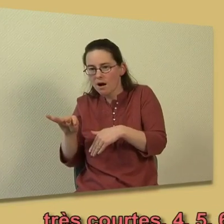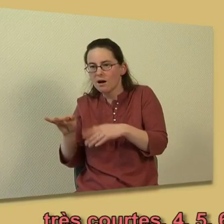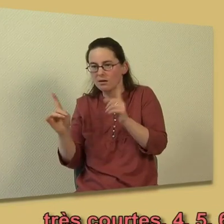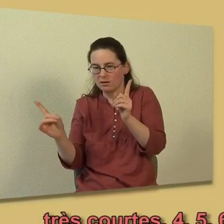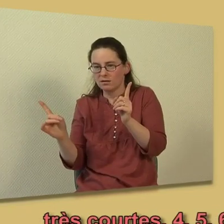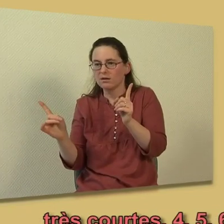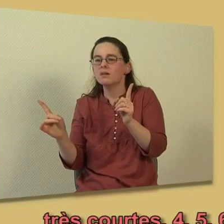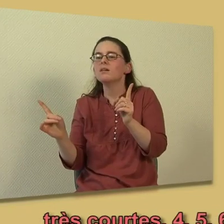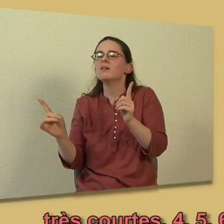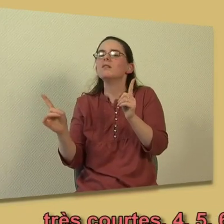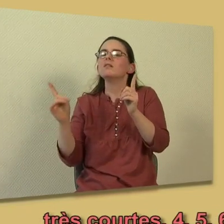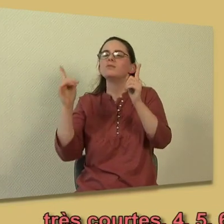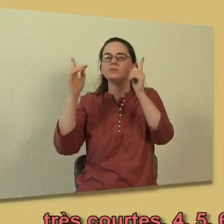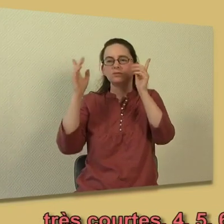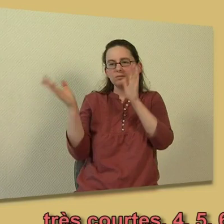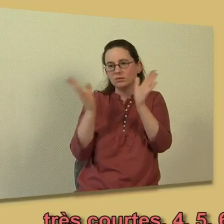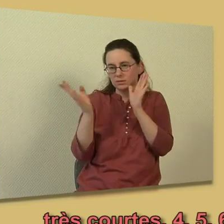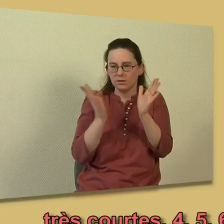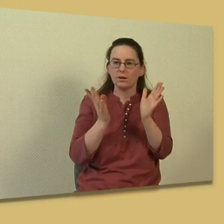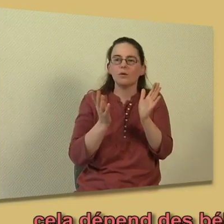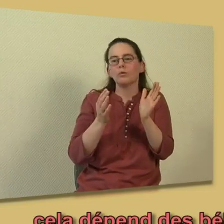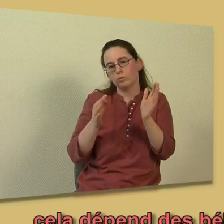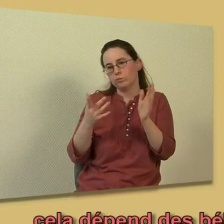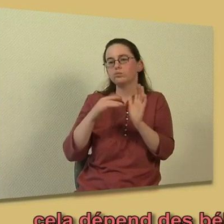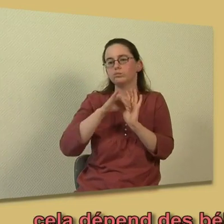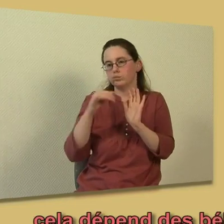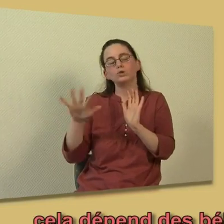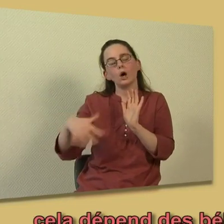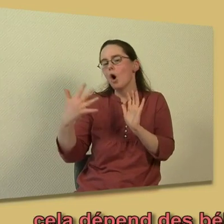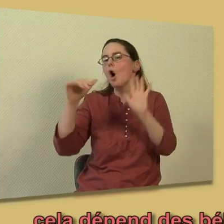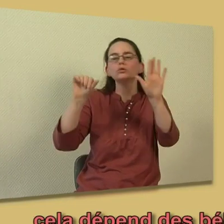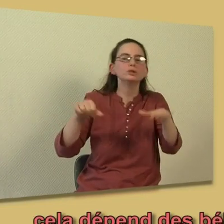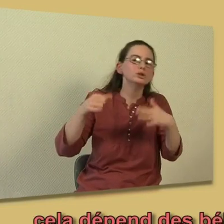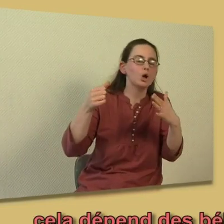De 1 à 4 mois, les nuits sont très courtes, 4